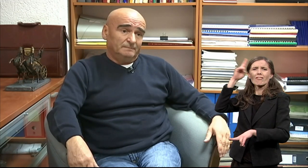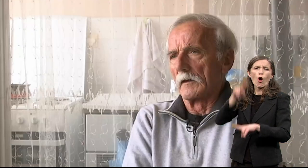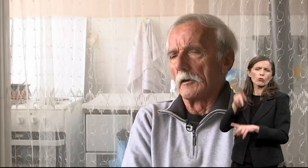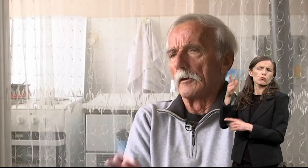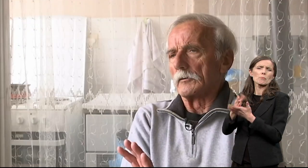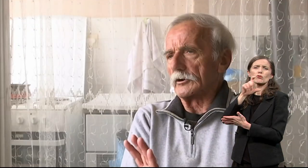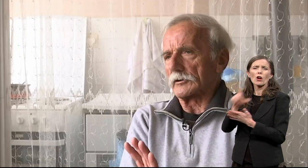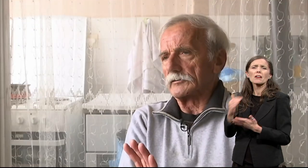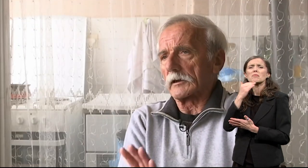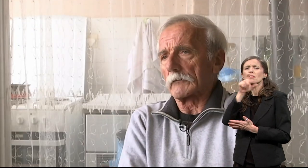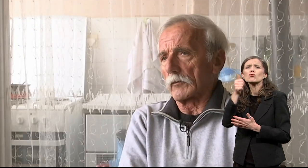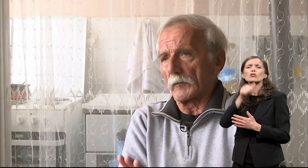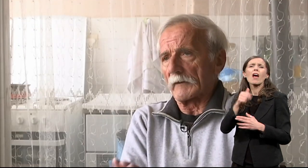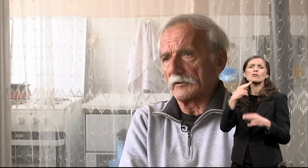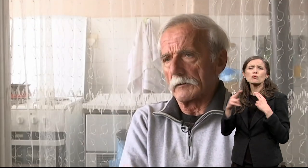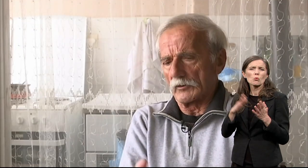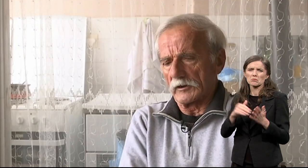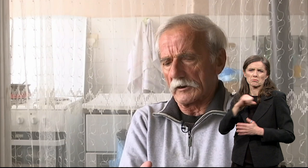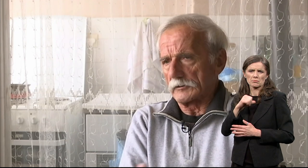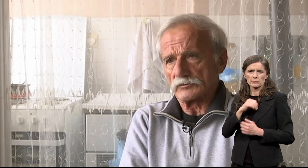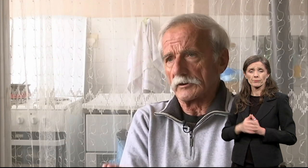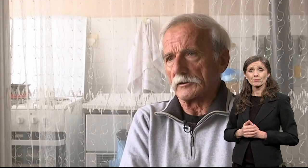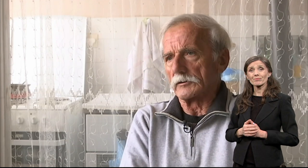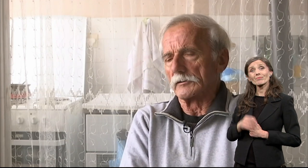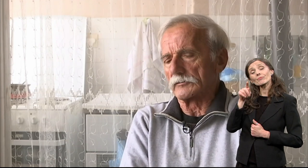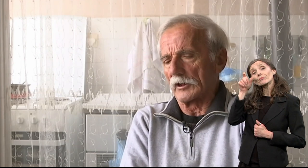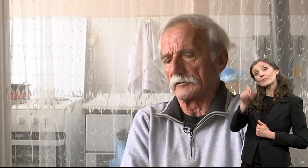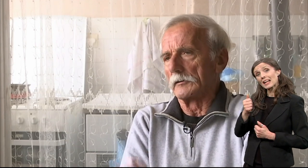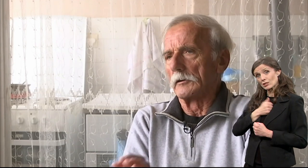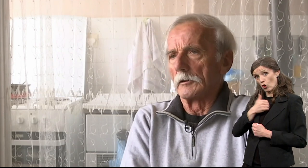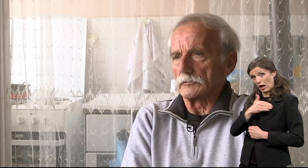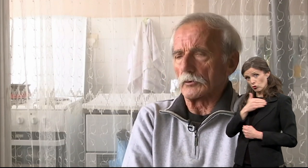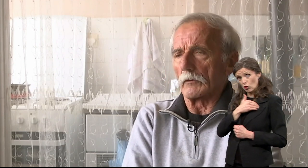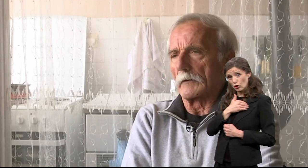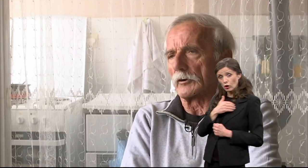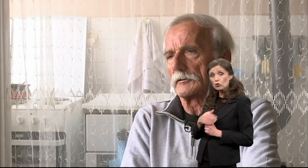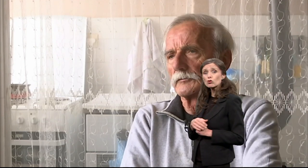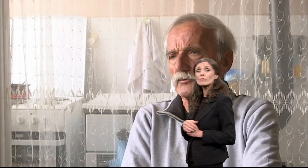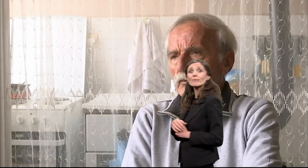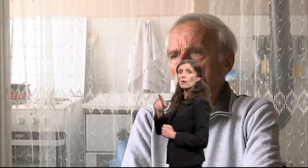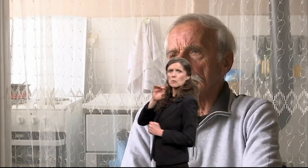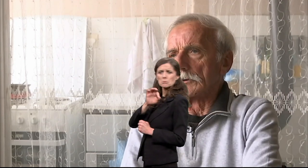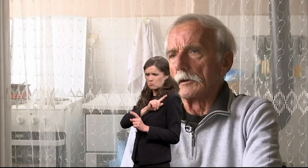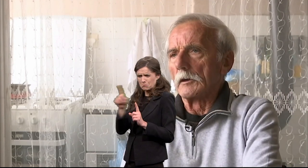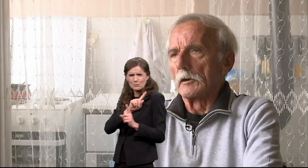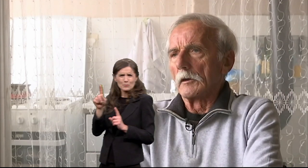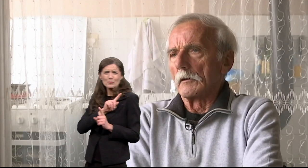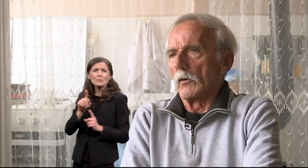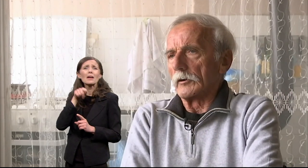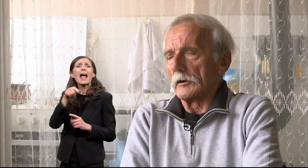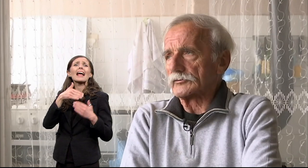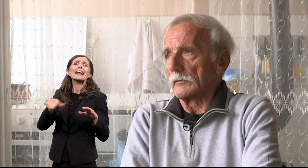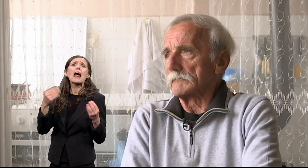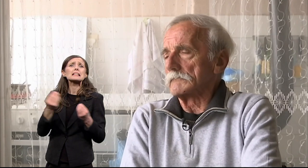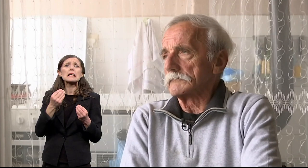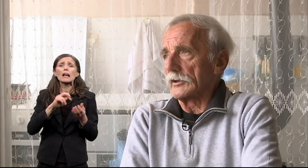završeno. Nikad, nikakvog problema nije imao ni na granicu, nigde, nigde. Tada, 2. februara, su tu